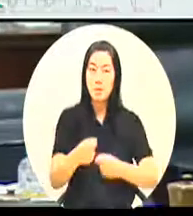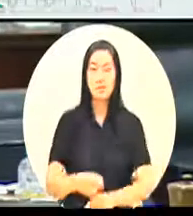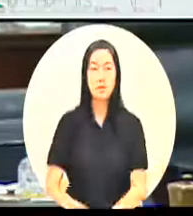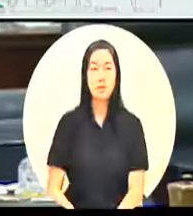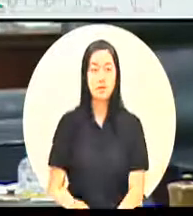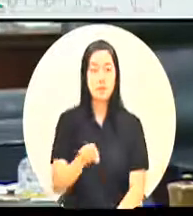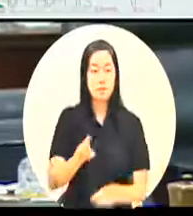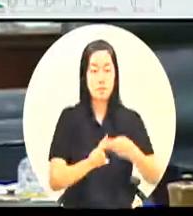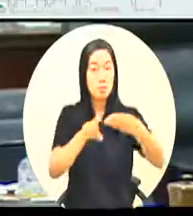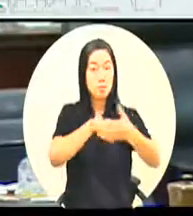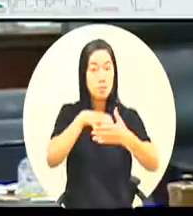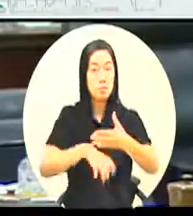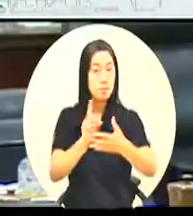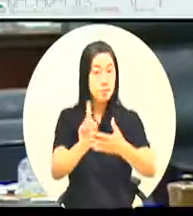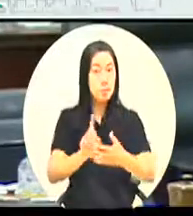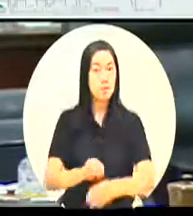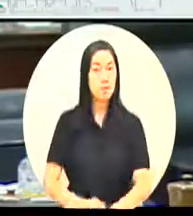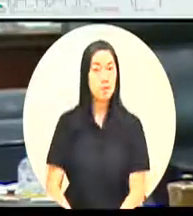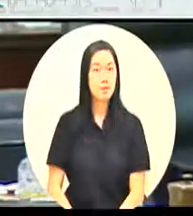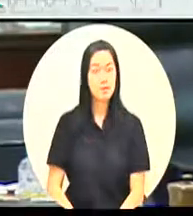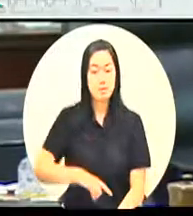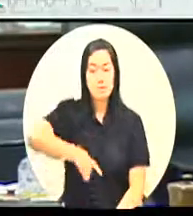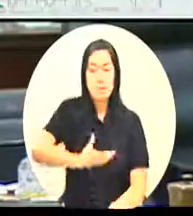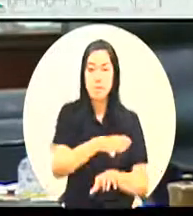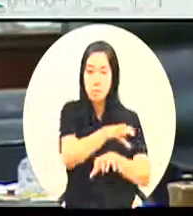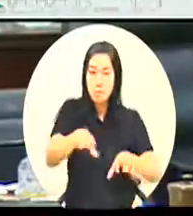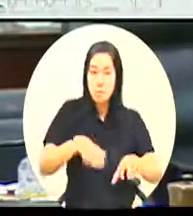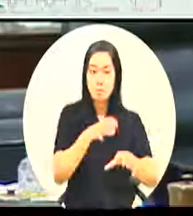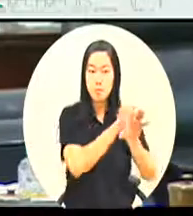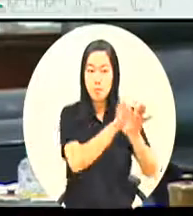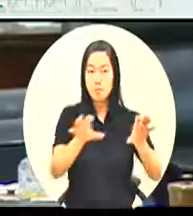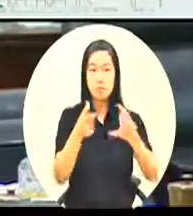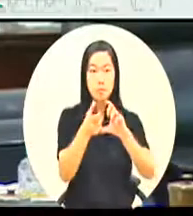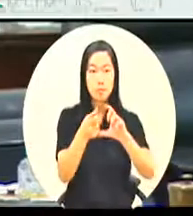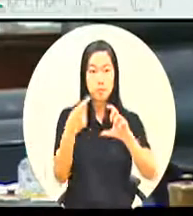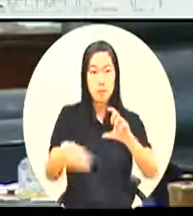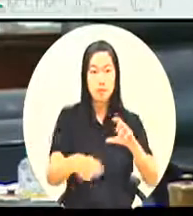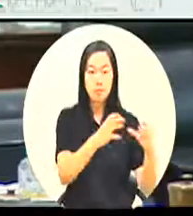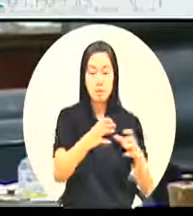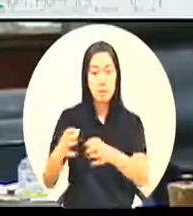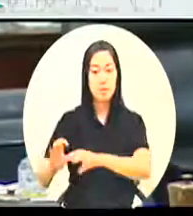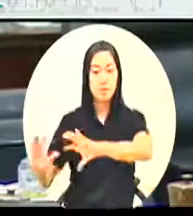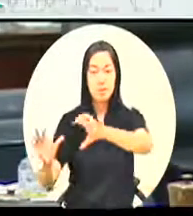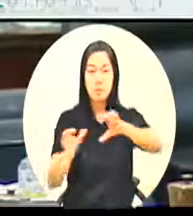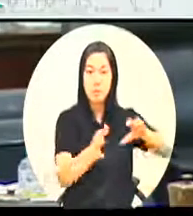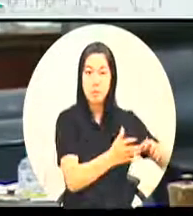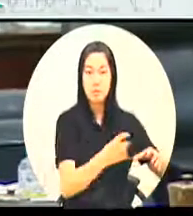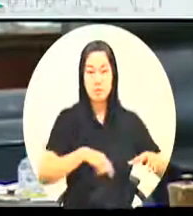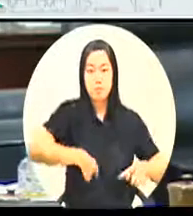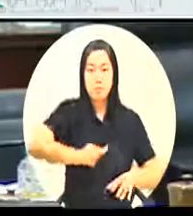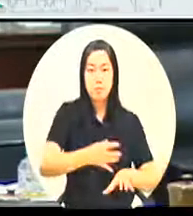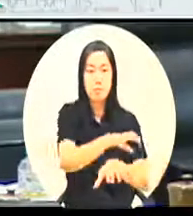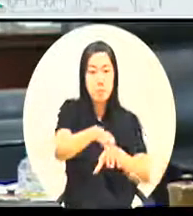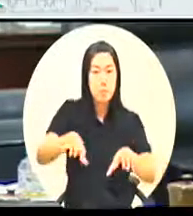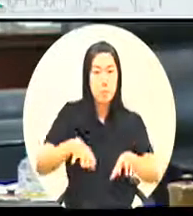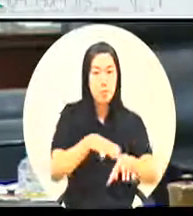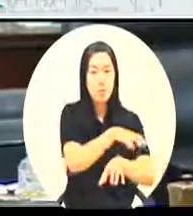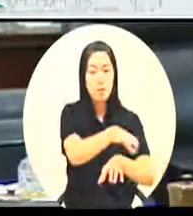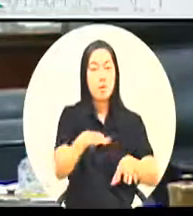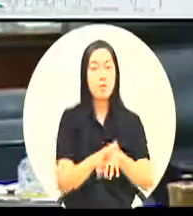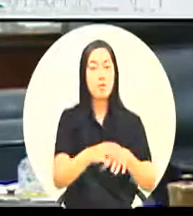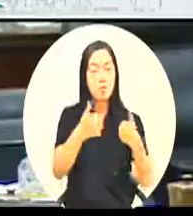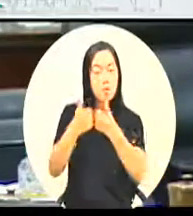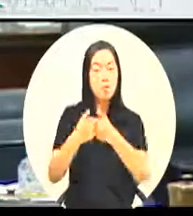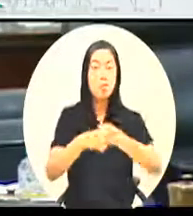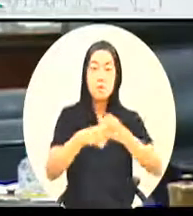它主要内容是生态交通的示范区，然后也会办国际生态交通的研讨会，那以及低